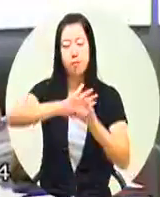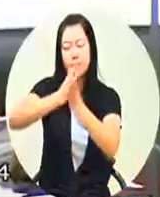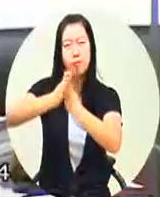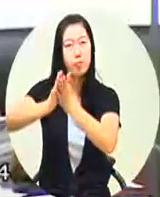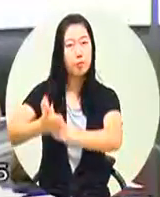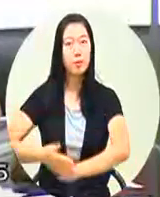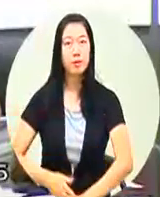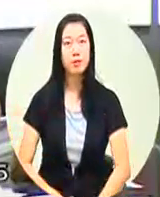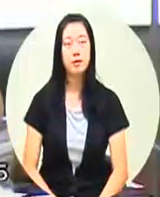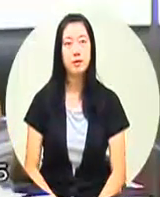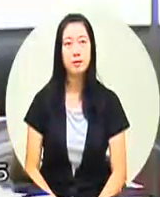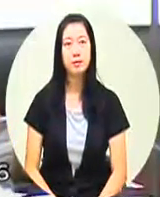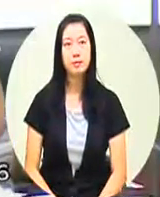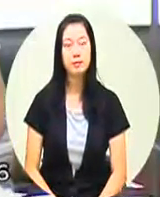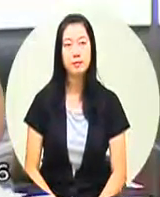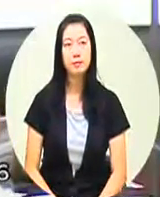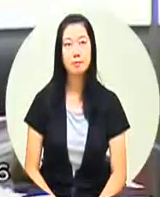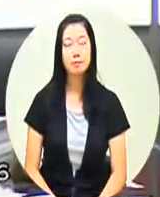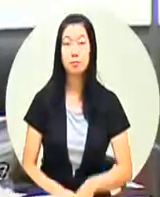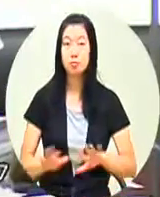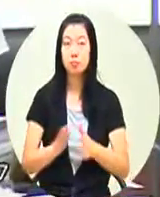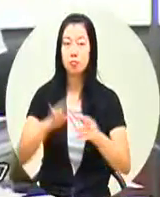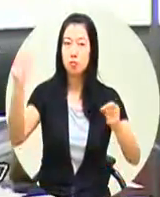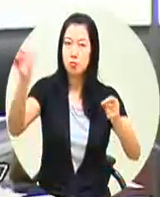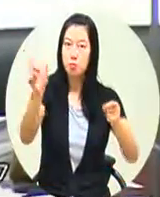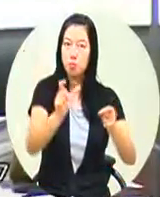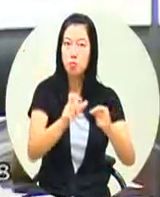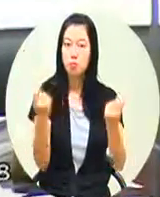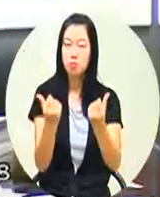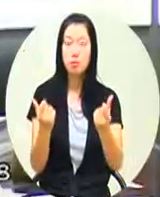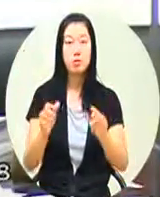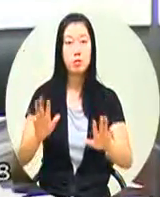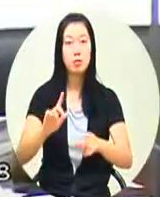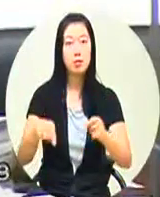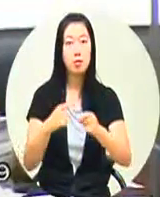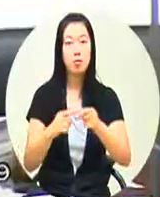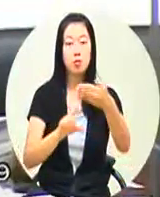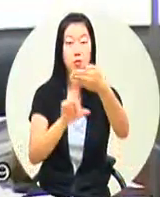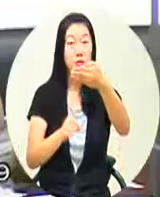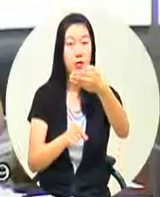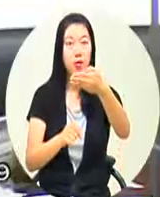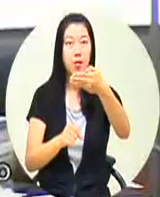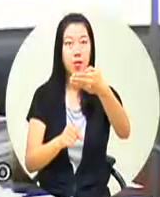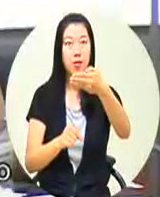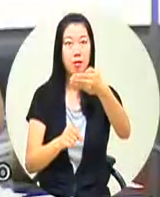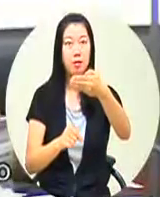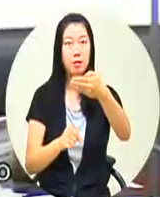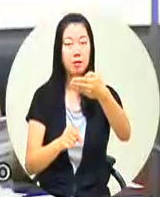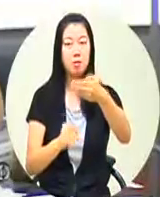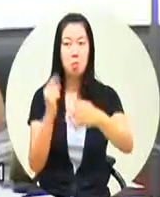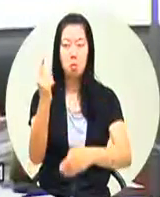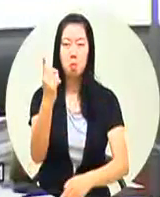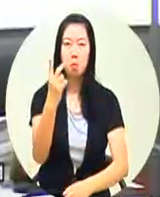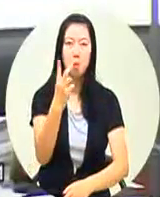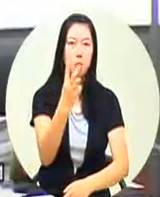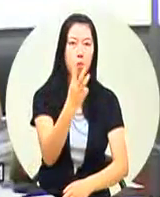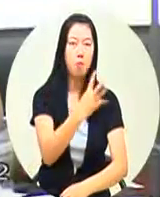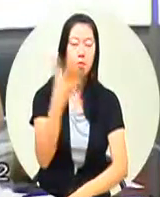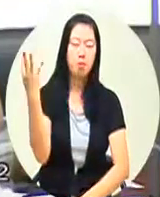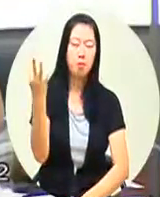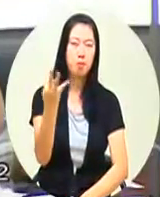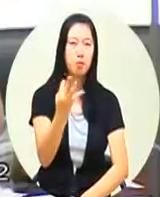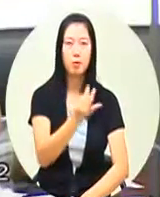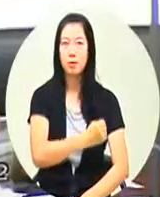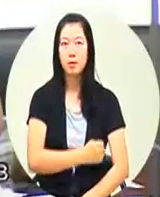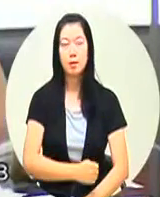卖咱的台风哦，像迄今年哦九月吼，一个比一个一直来了吼。